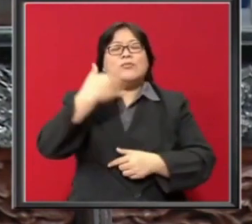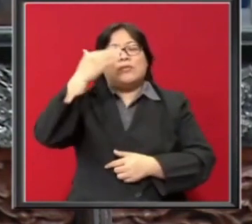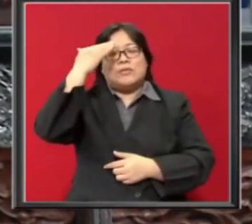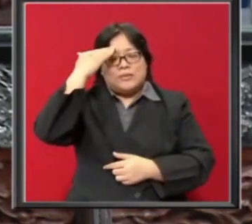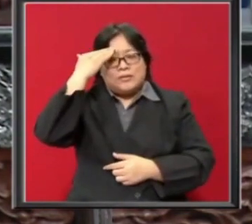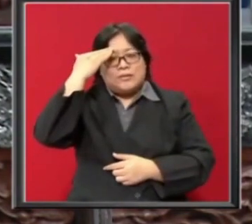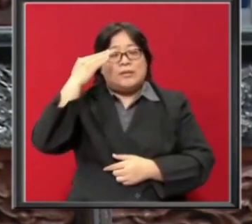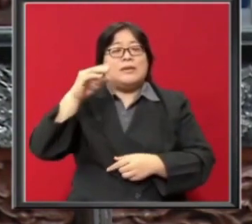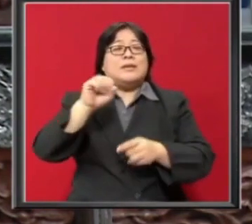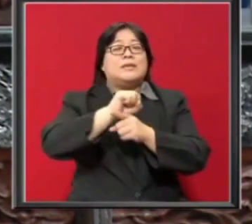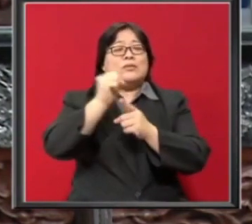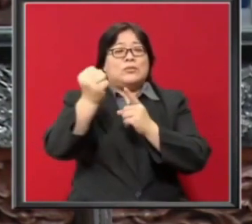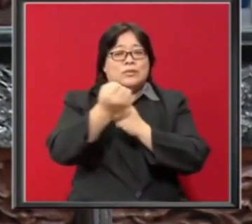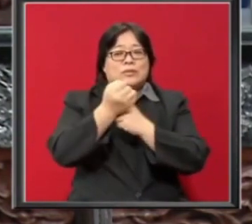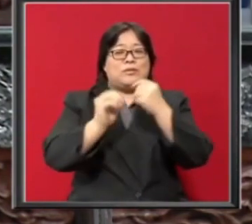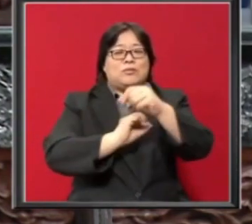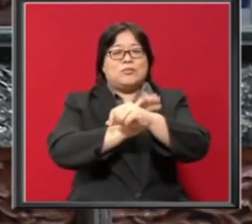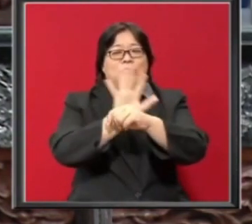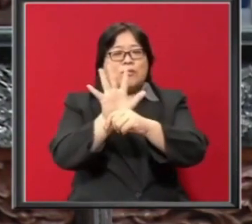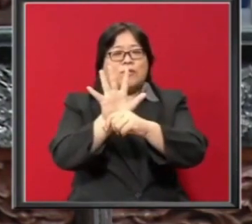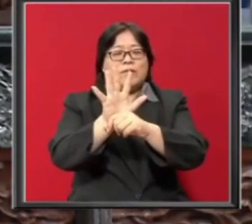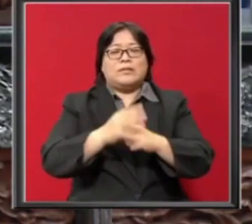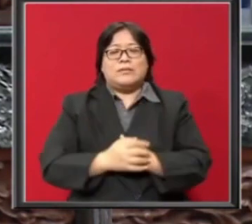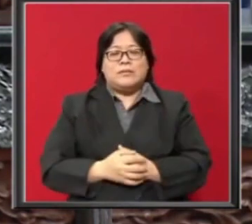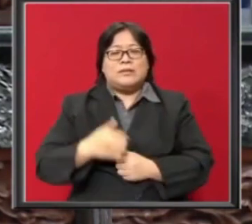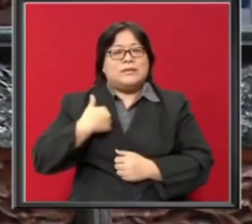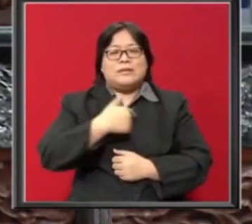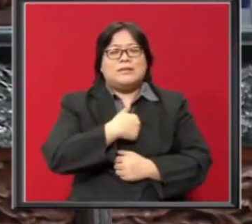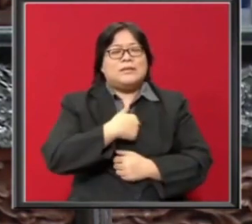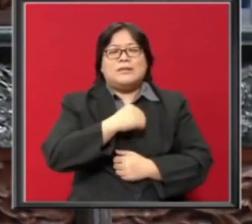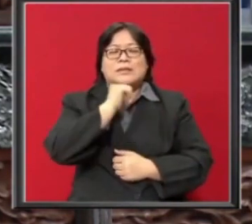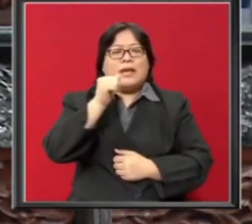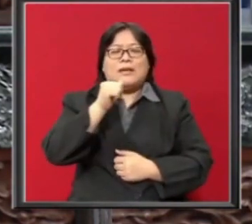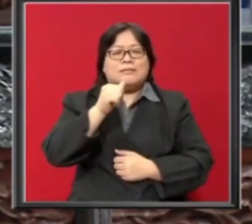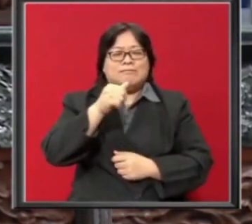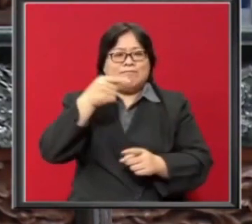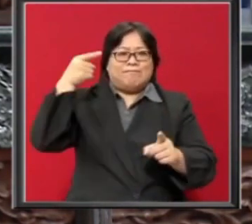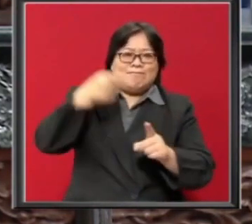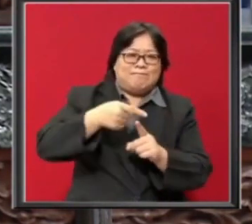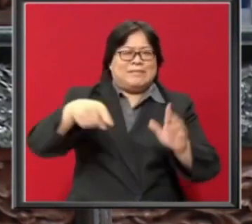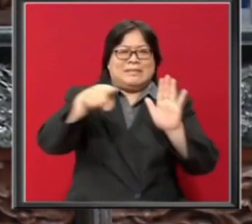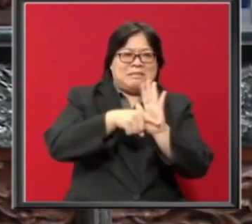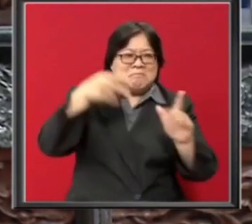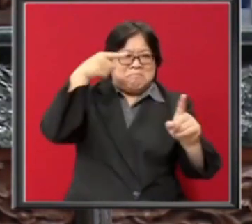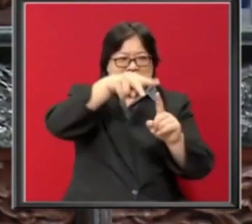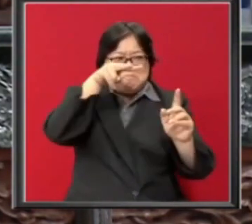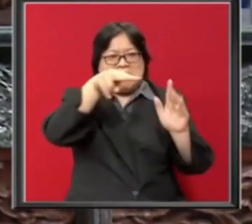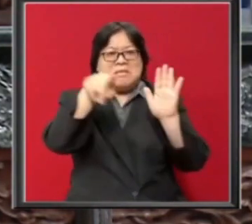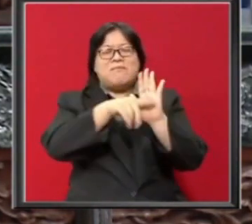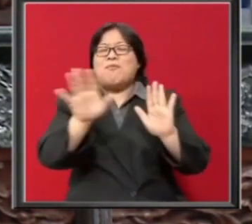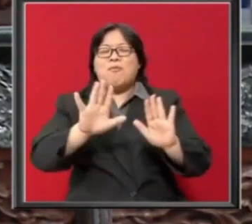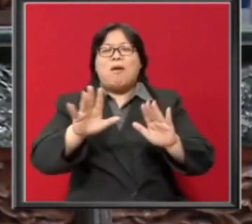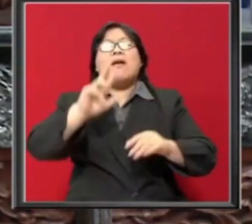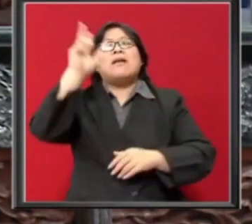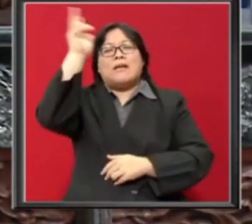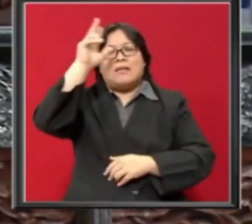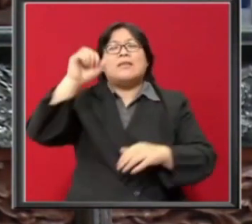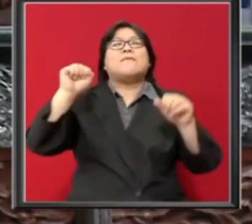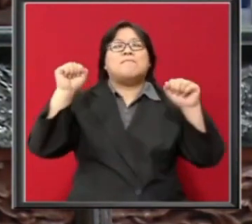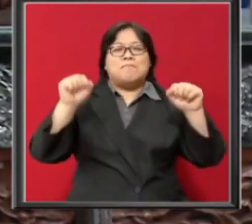disebut dalam keadaan mengalami Coffin ini kita tidak sangat Tekan kan Soal defisit kerajaan